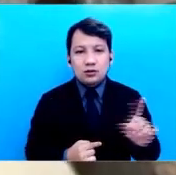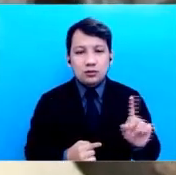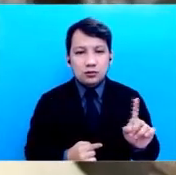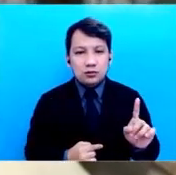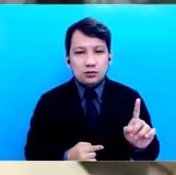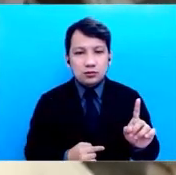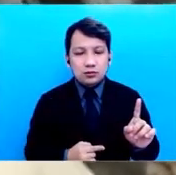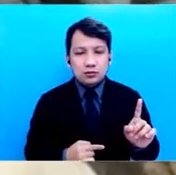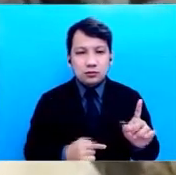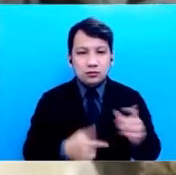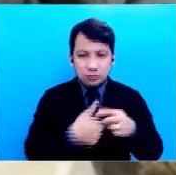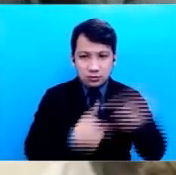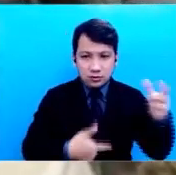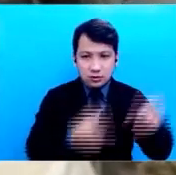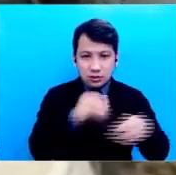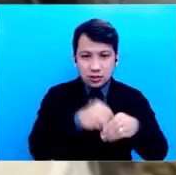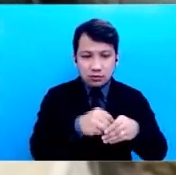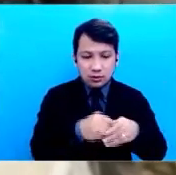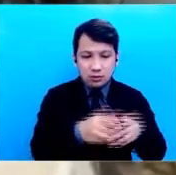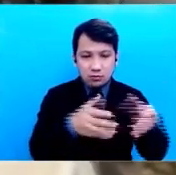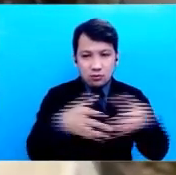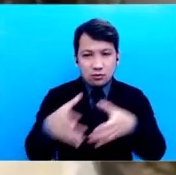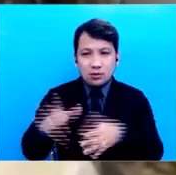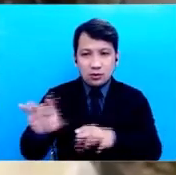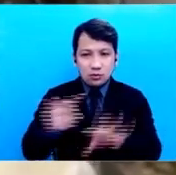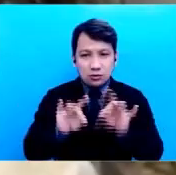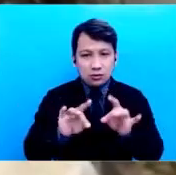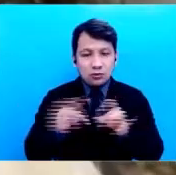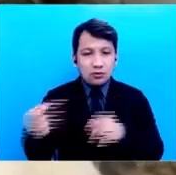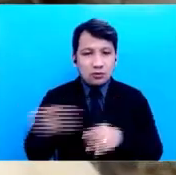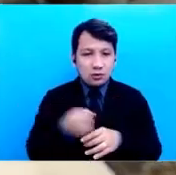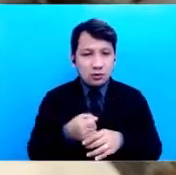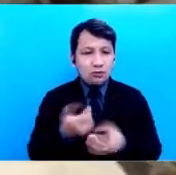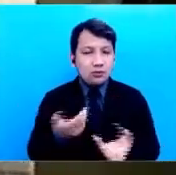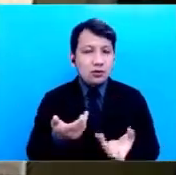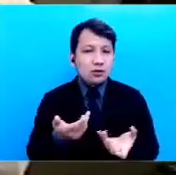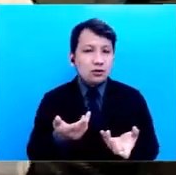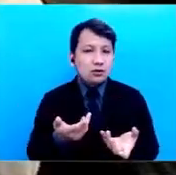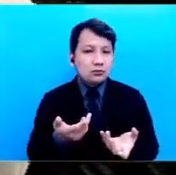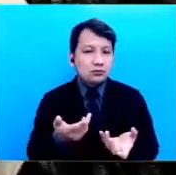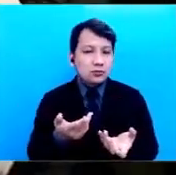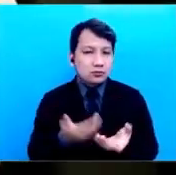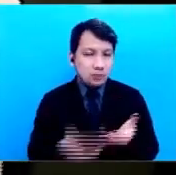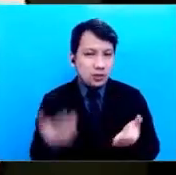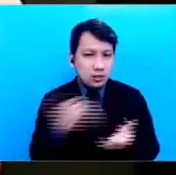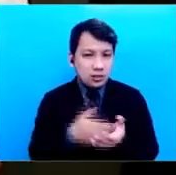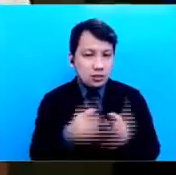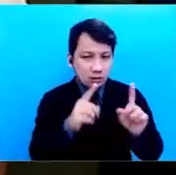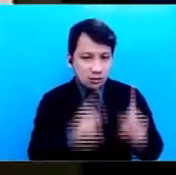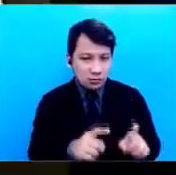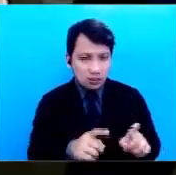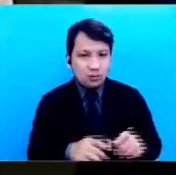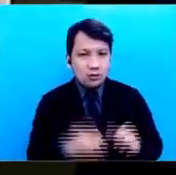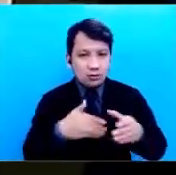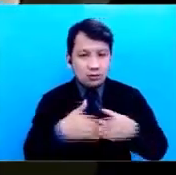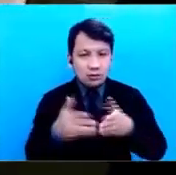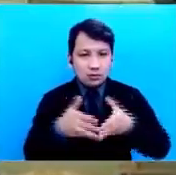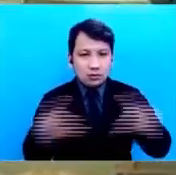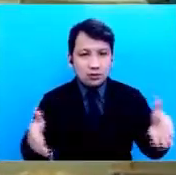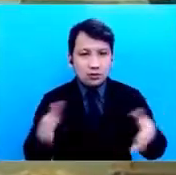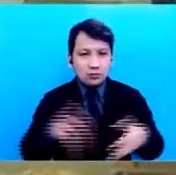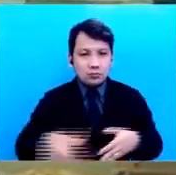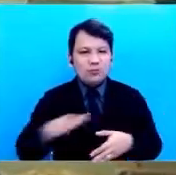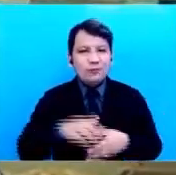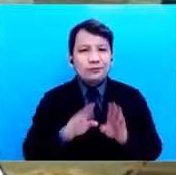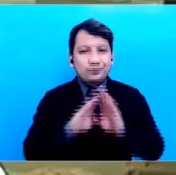balota na naka-impake na para makuha at yung mga balota na yun ang itetest natin. Dahil maluwag na ngayon ang restrictions,